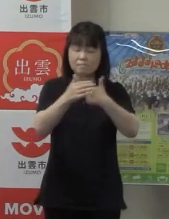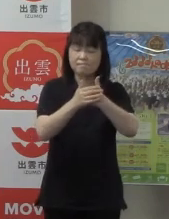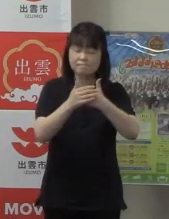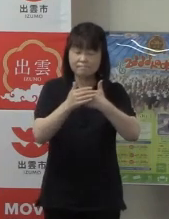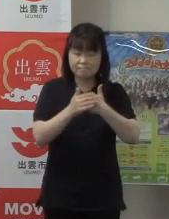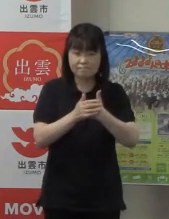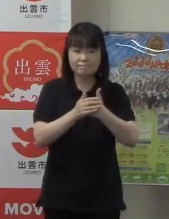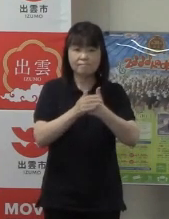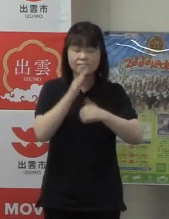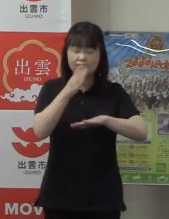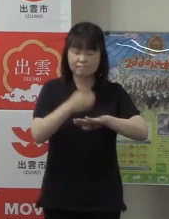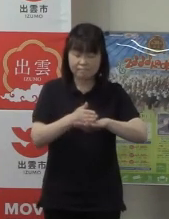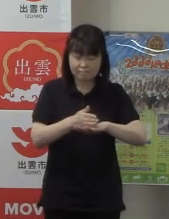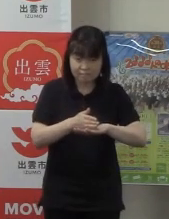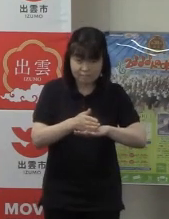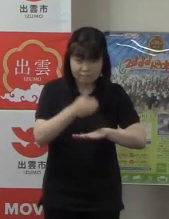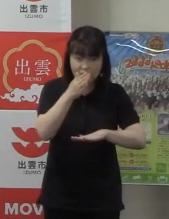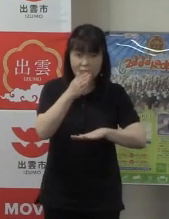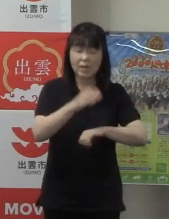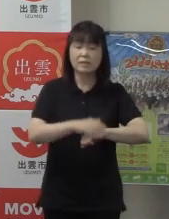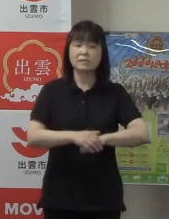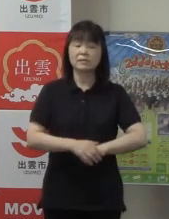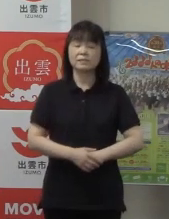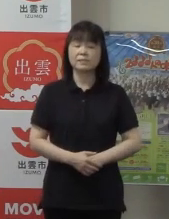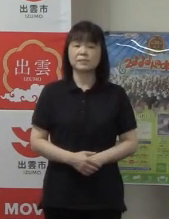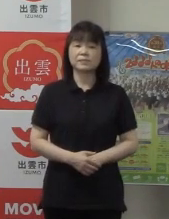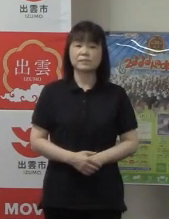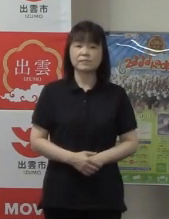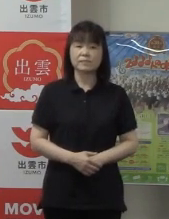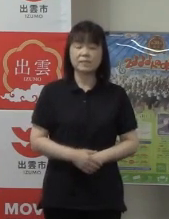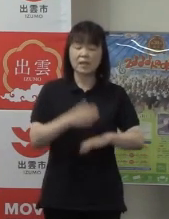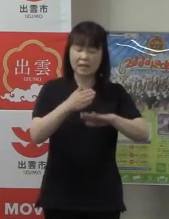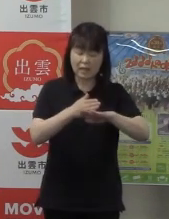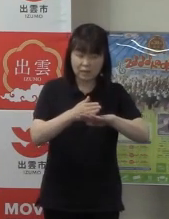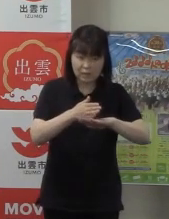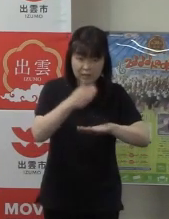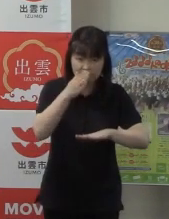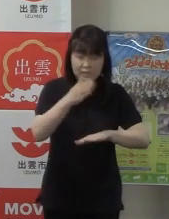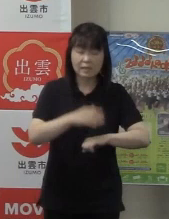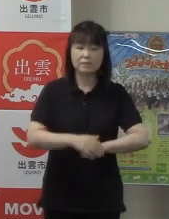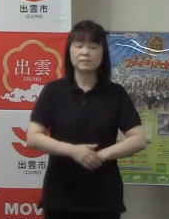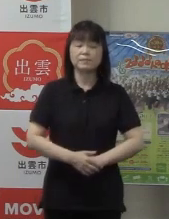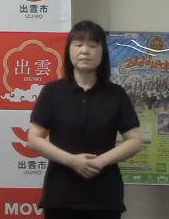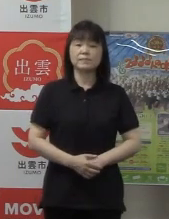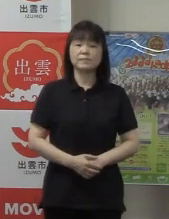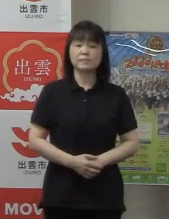た保護者の皆様方に感謝を申し上げたいと思います。本当にありがとうございました。